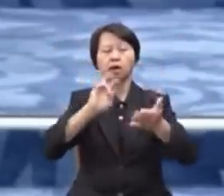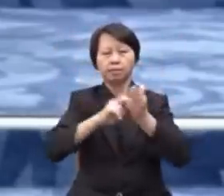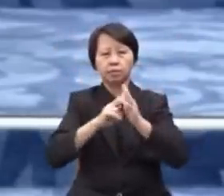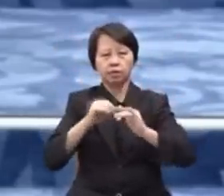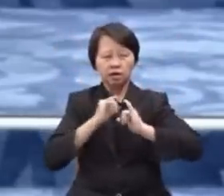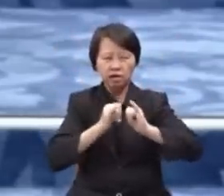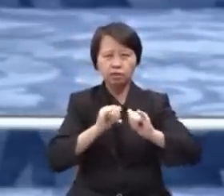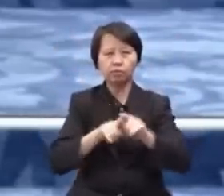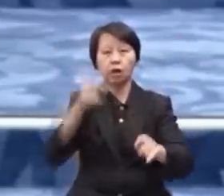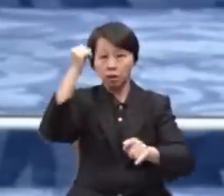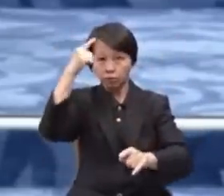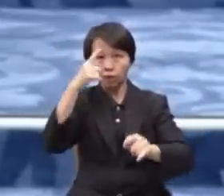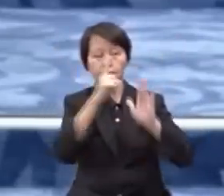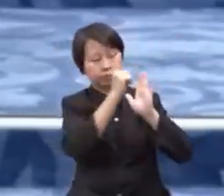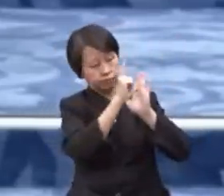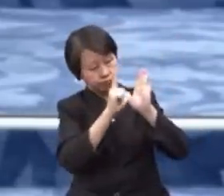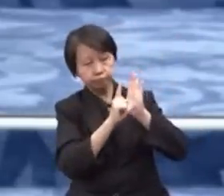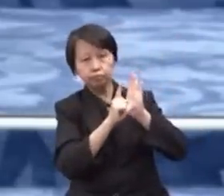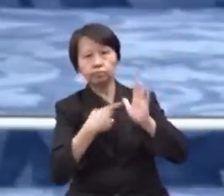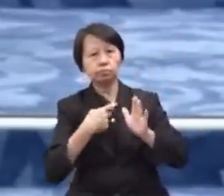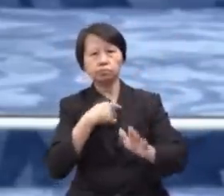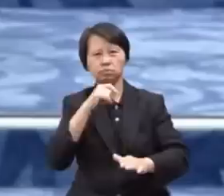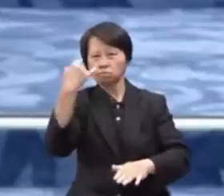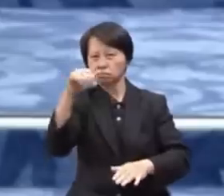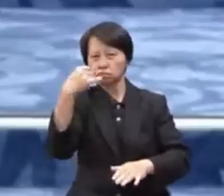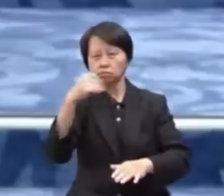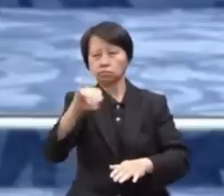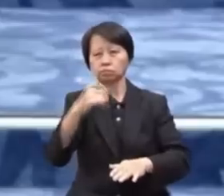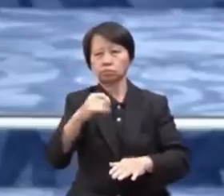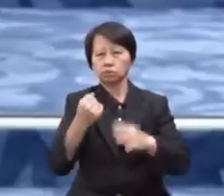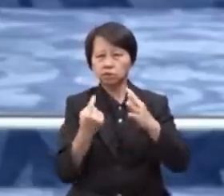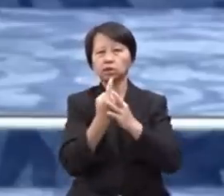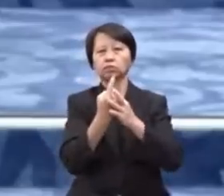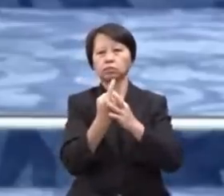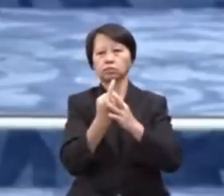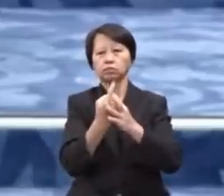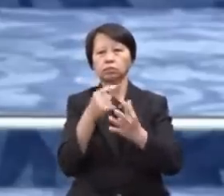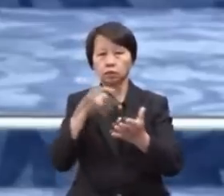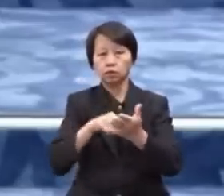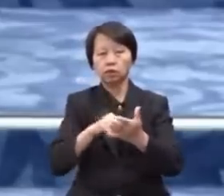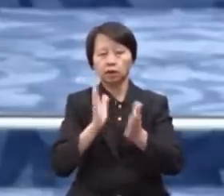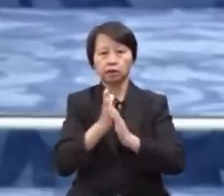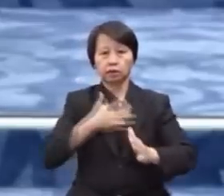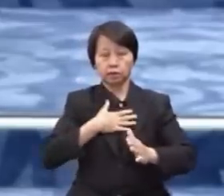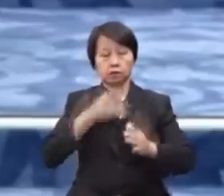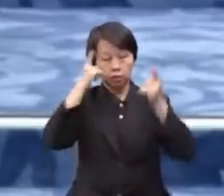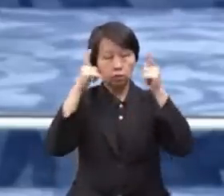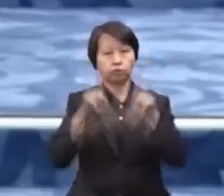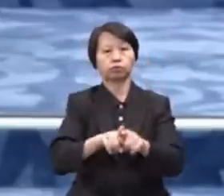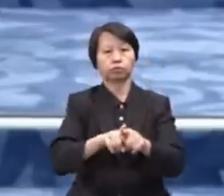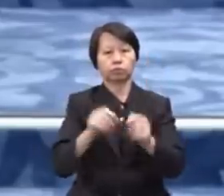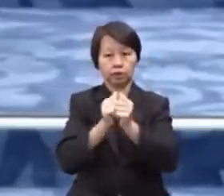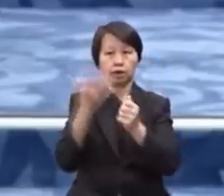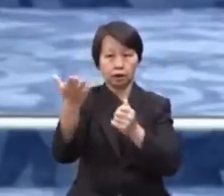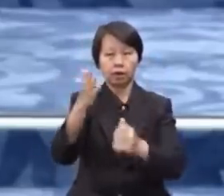kita paham kita tidak mungkin bangkitkan lagi jadi saya setuju dengan pandangan